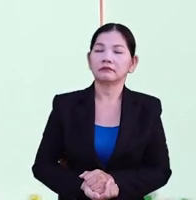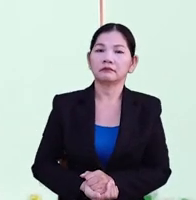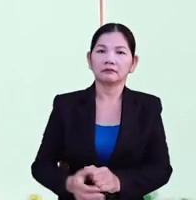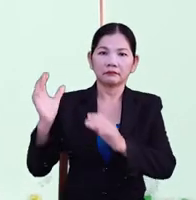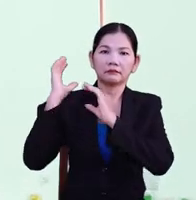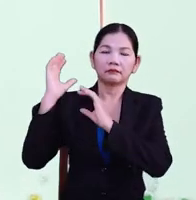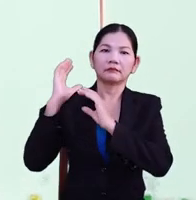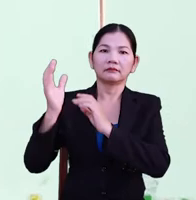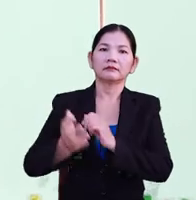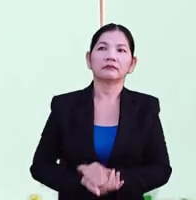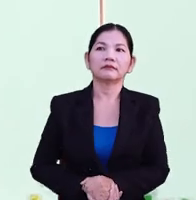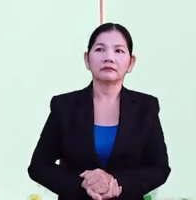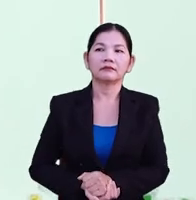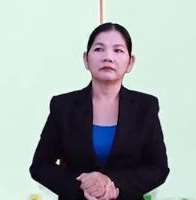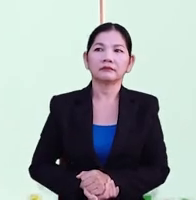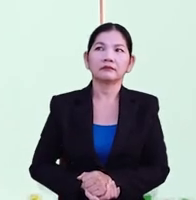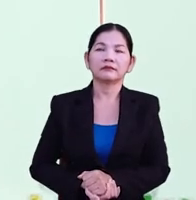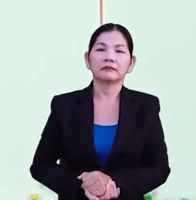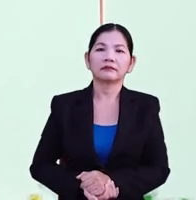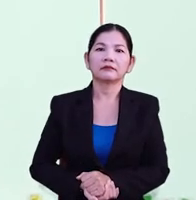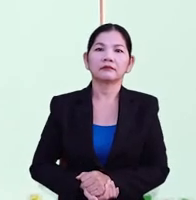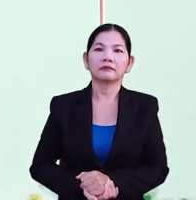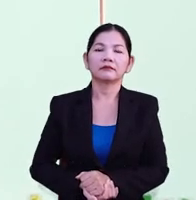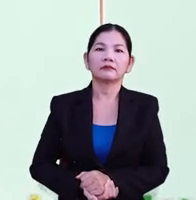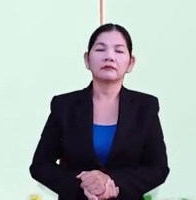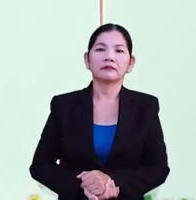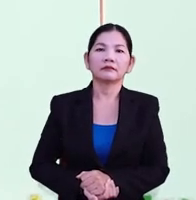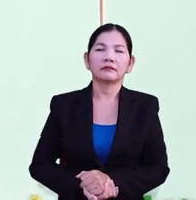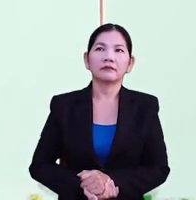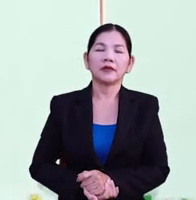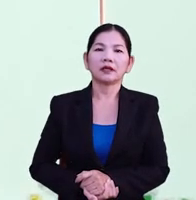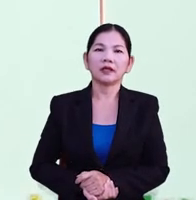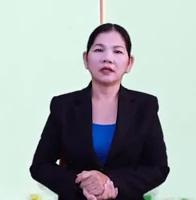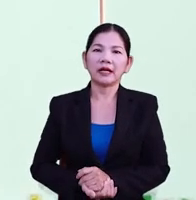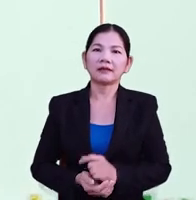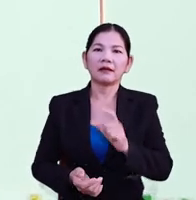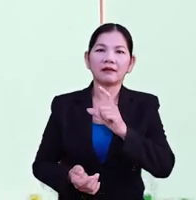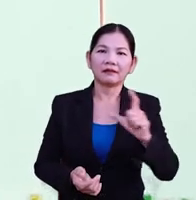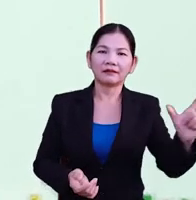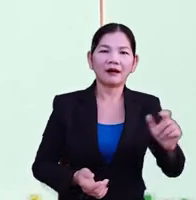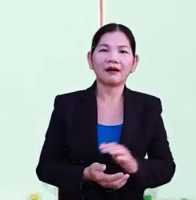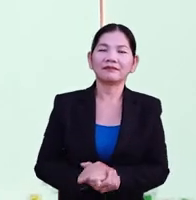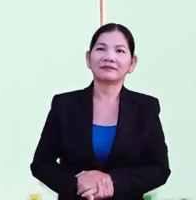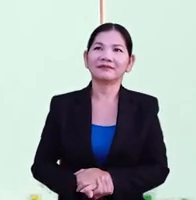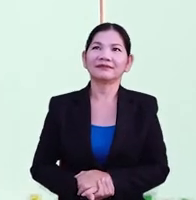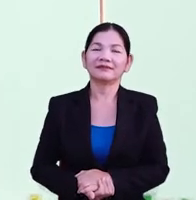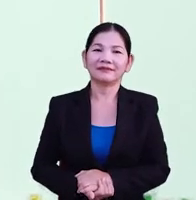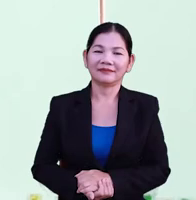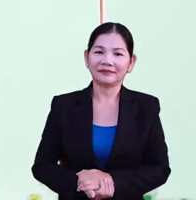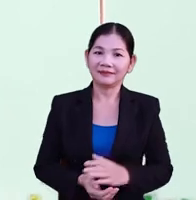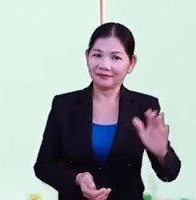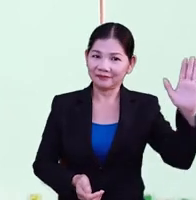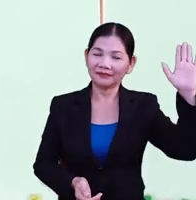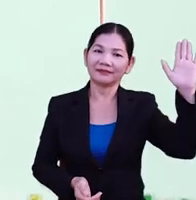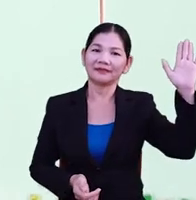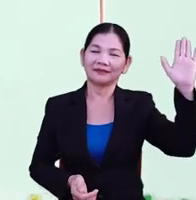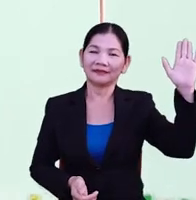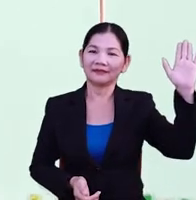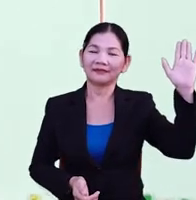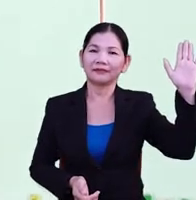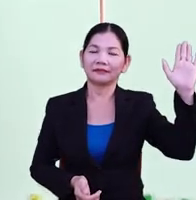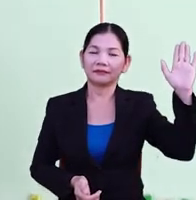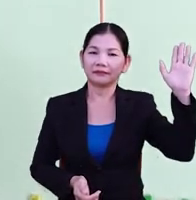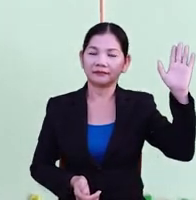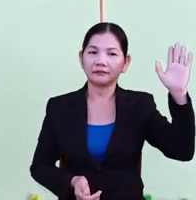ចាដងគឺនៅខាងឆ្វេងមើលកូនលើកដៃឆ្វេងរបស់កូនមើលថាតាត្រឹមត្រូវចាដែរឬទេលើកដៃឆ្វេងមើលកូនចា